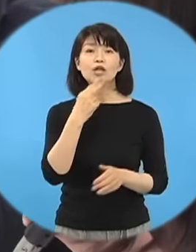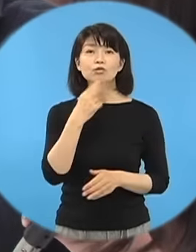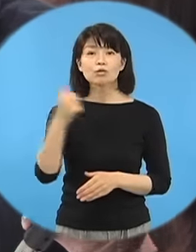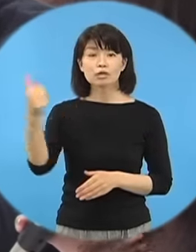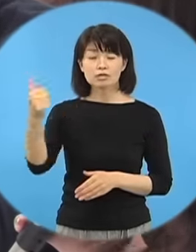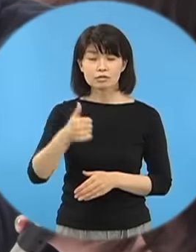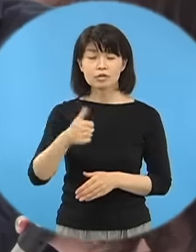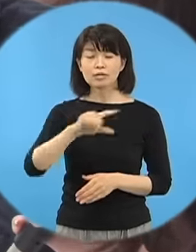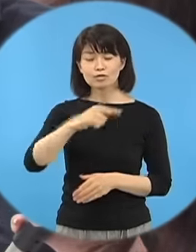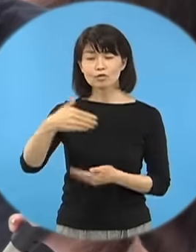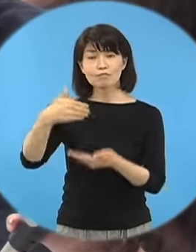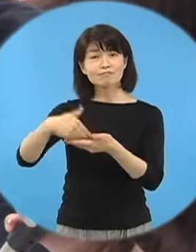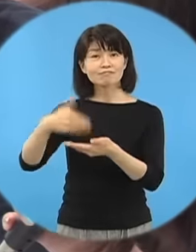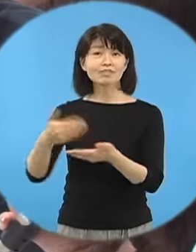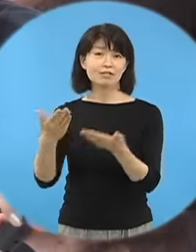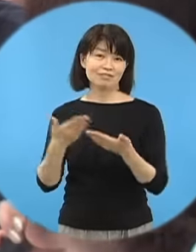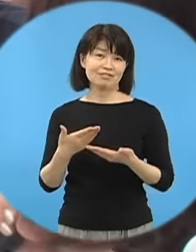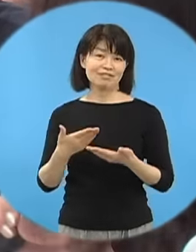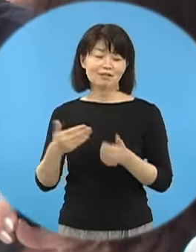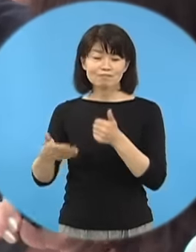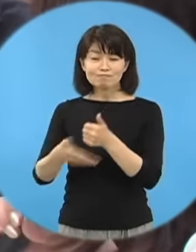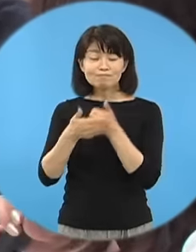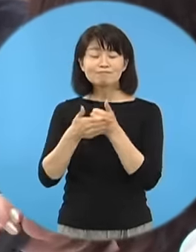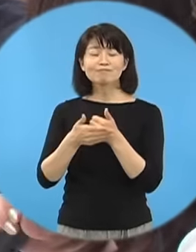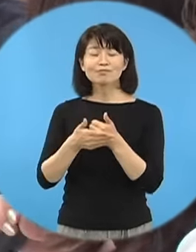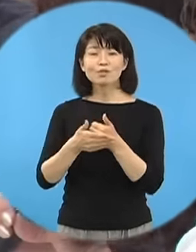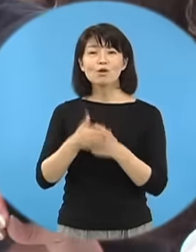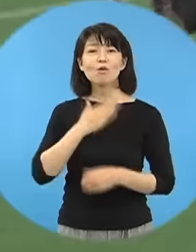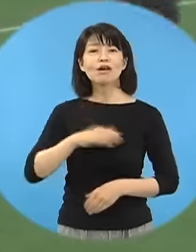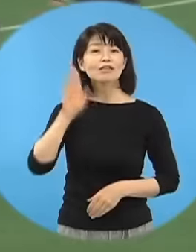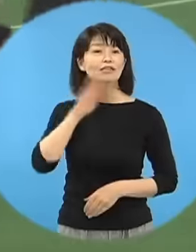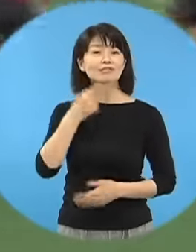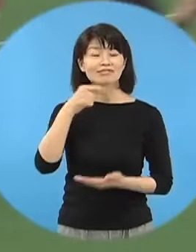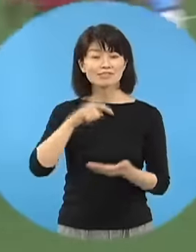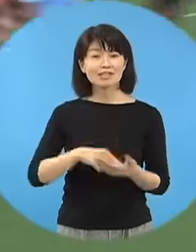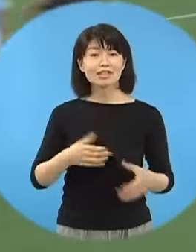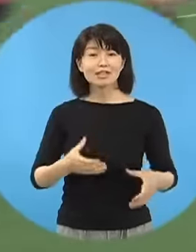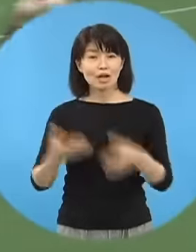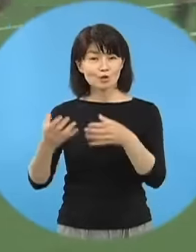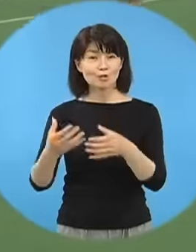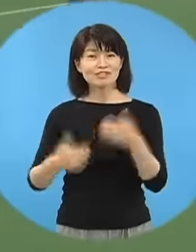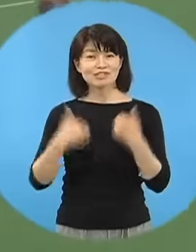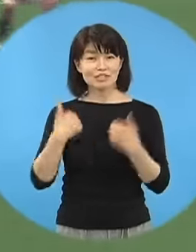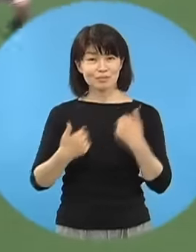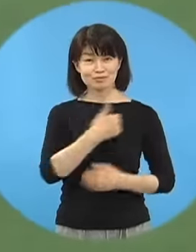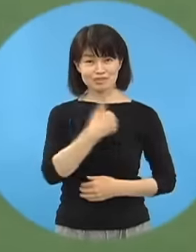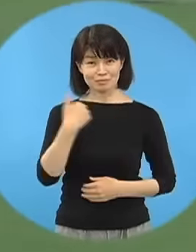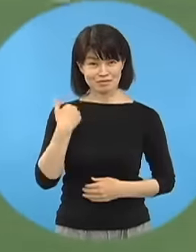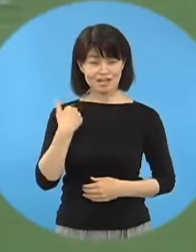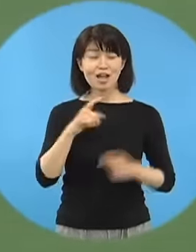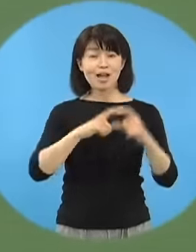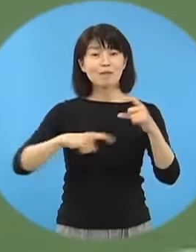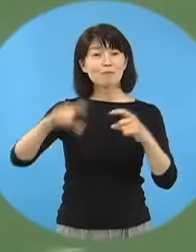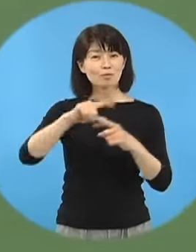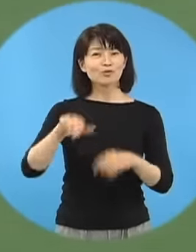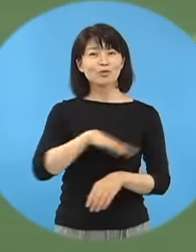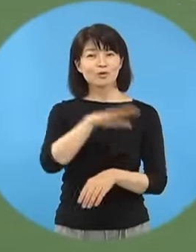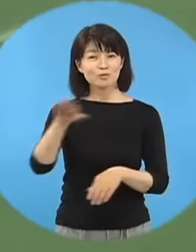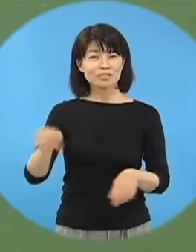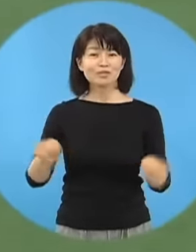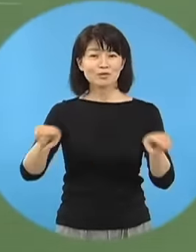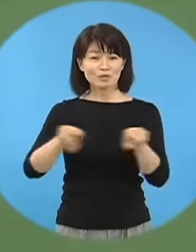ゆさんがいらっしゃり解説などをしていたので私も分かりやすくラグビーを楽しむことができましたもっともっとみんなと